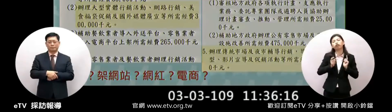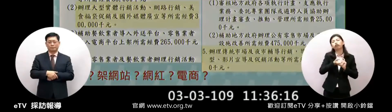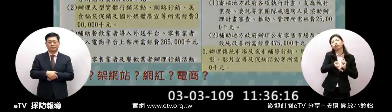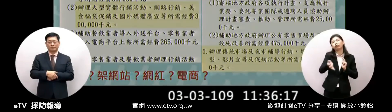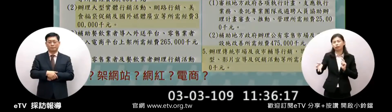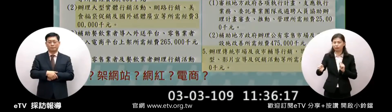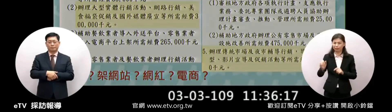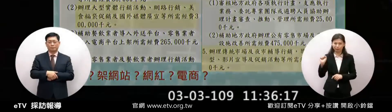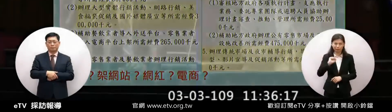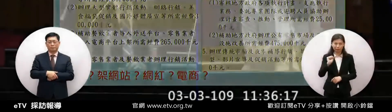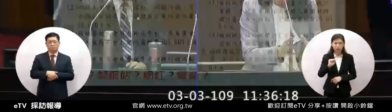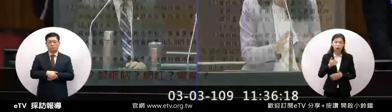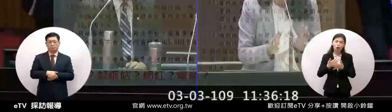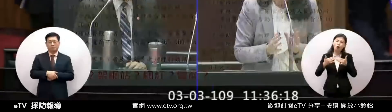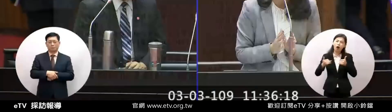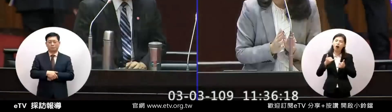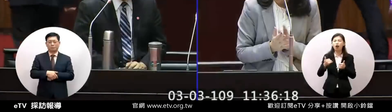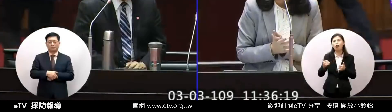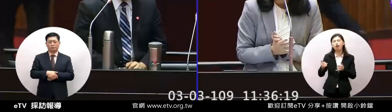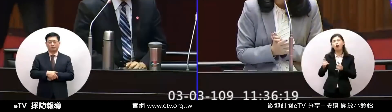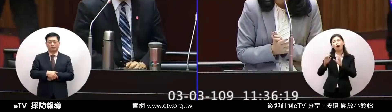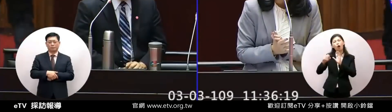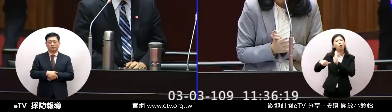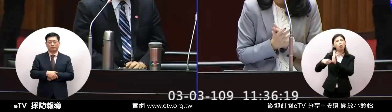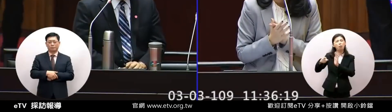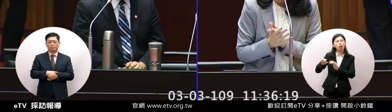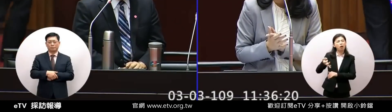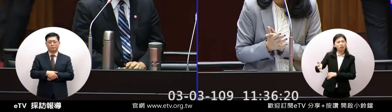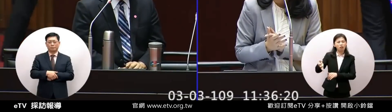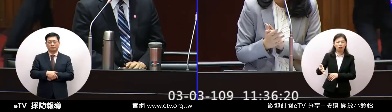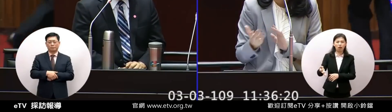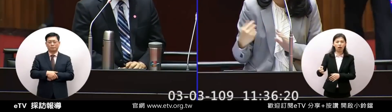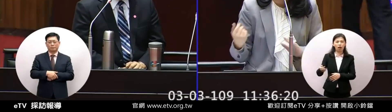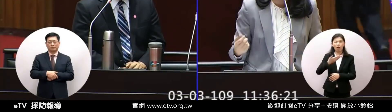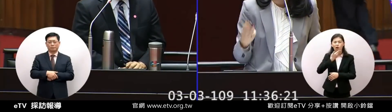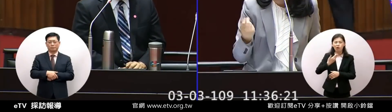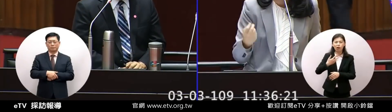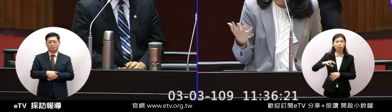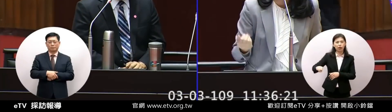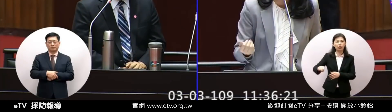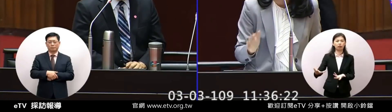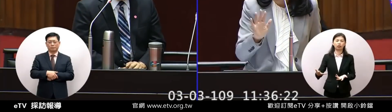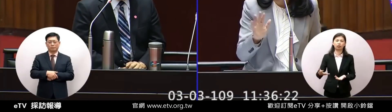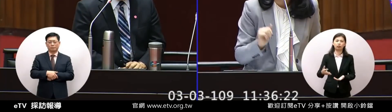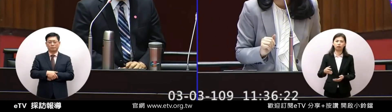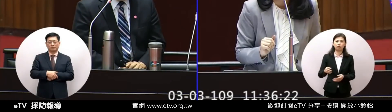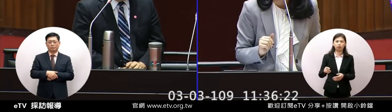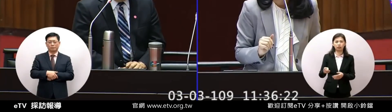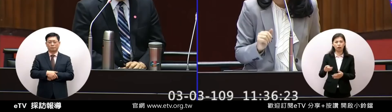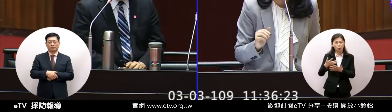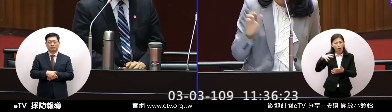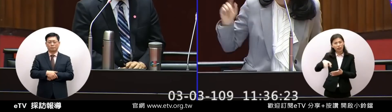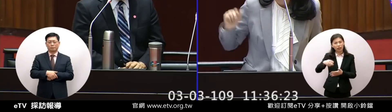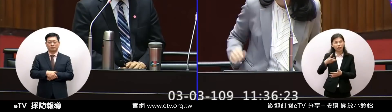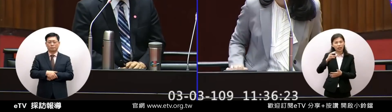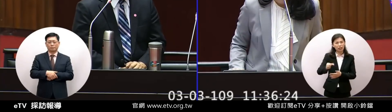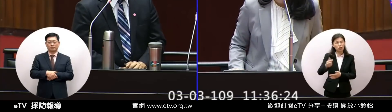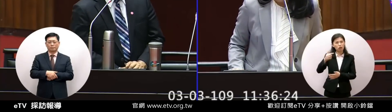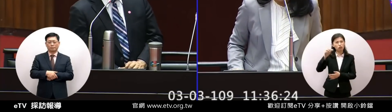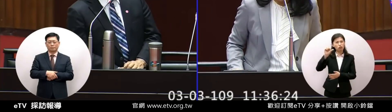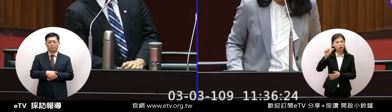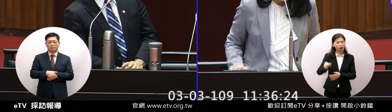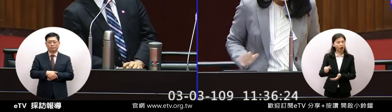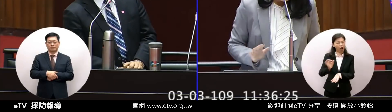这个钱最后是变成网红、电商，因为我们都知道其实蛮贵的。好，那架网站一个编起来就3亿5亿的，我也很害怕，好不好？下